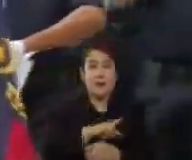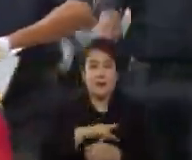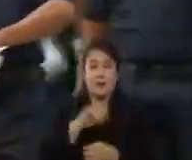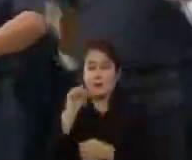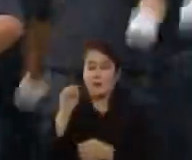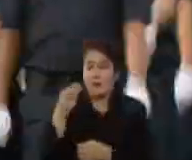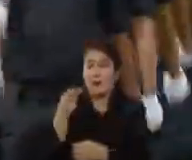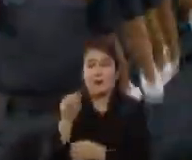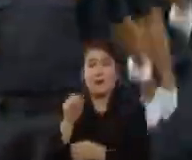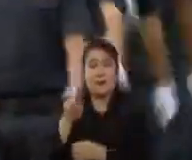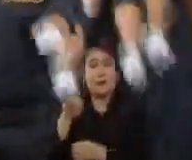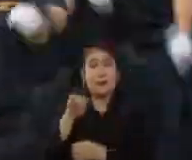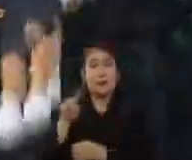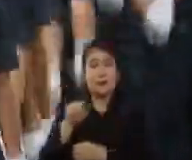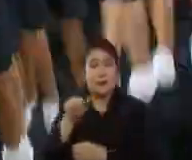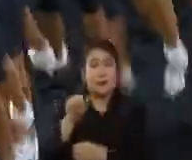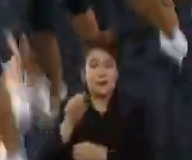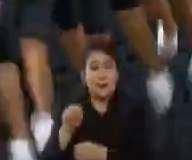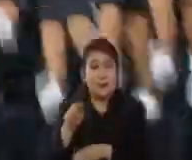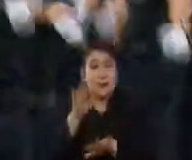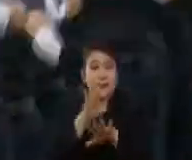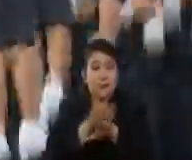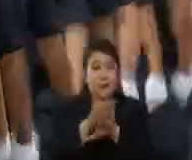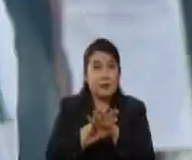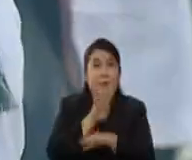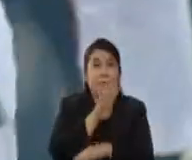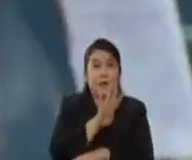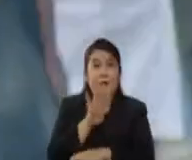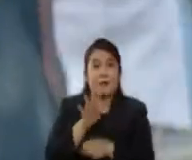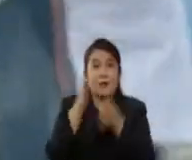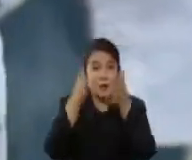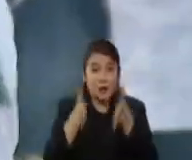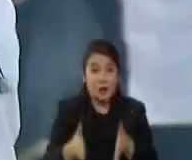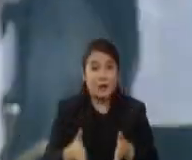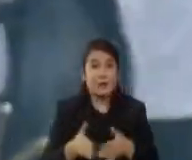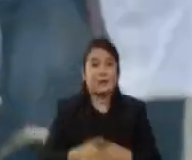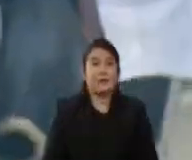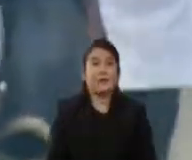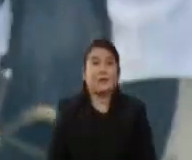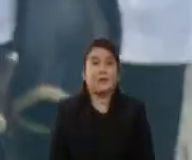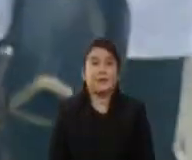Izwan Shah dengan kekuatan 44 orang anggota.